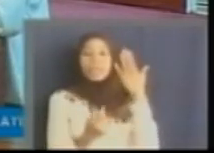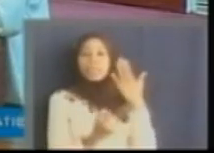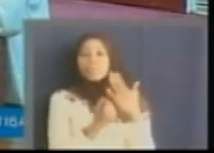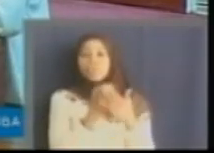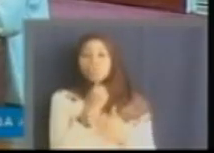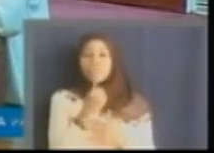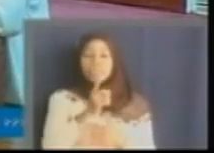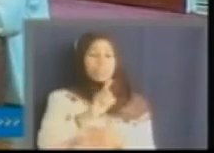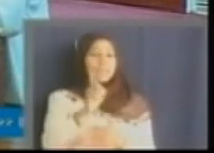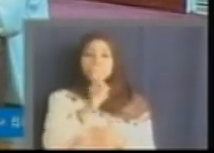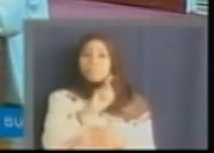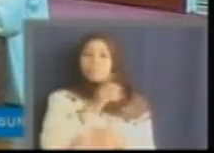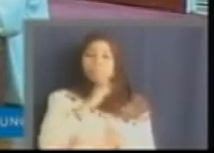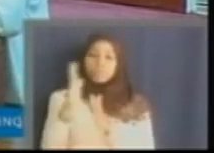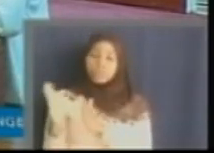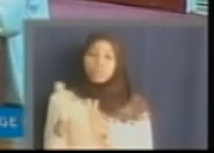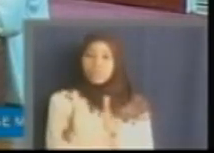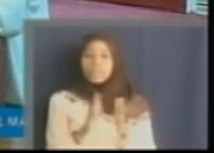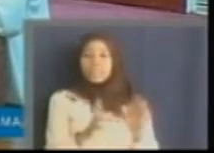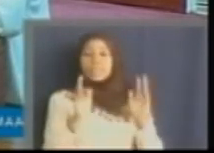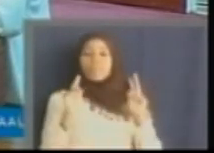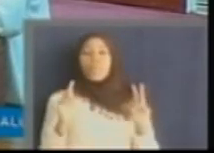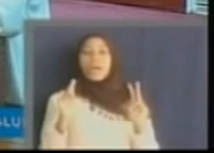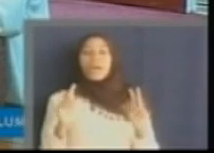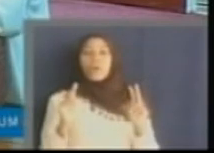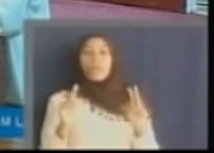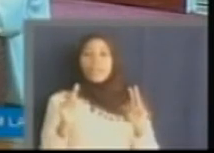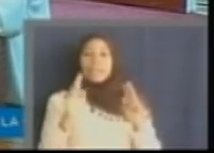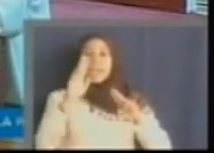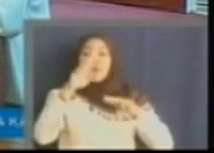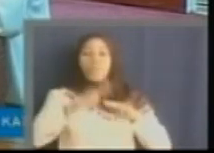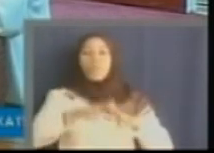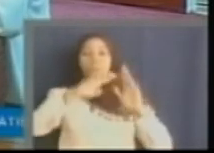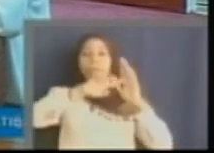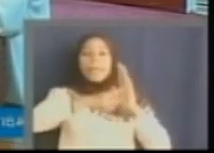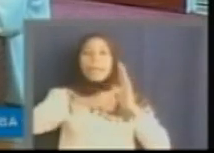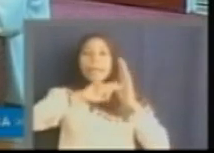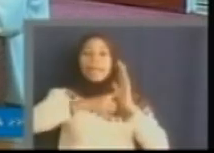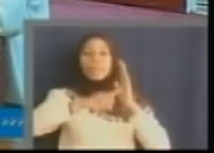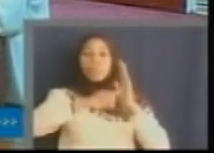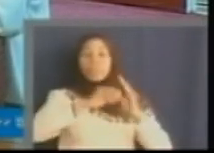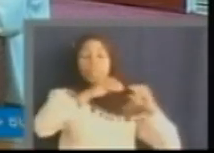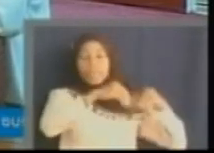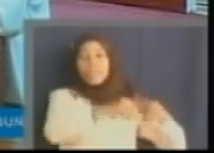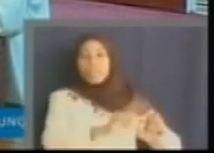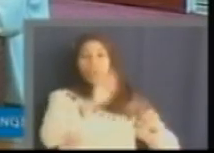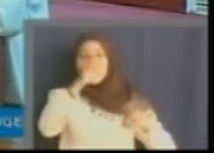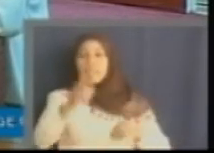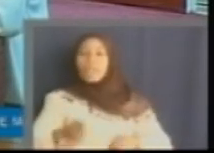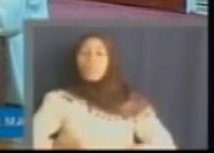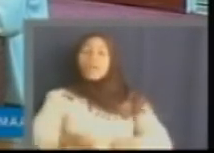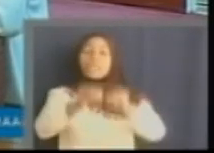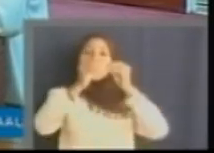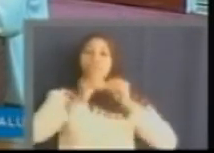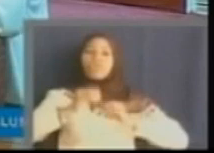Si utaratibu wa kawaida kutengua kanuni kando ikachukua muda mrefu. Jambo hilo wakati